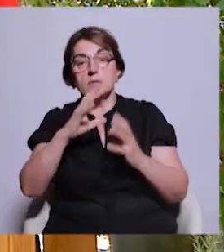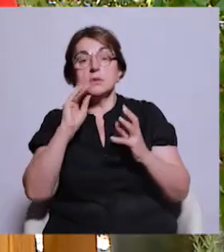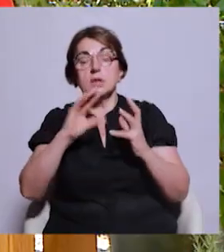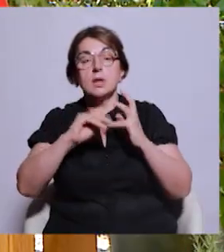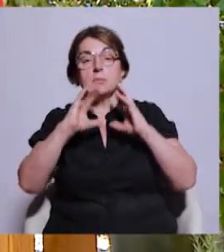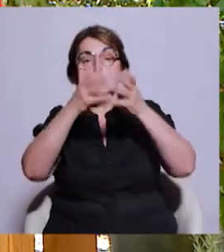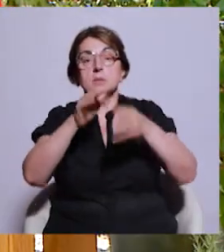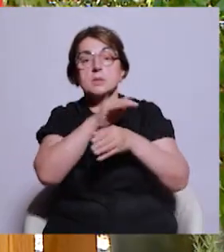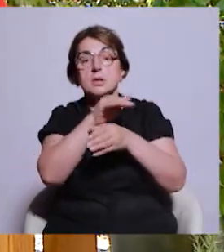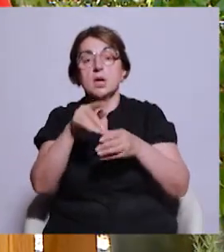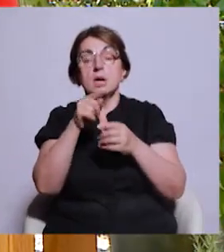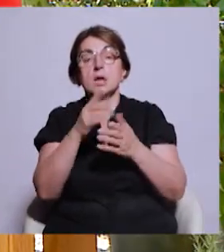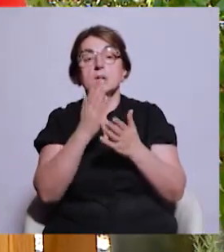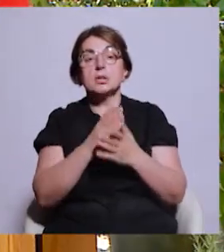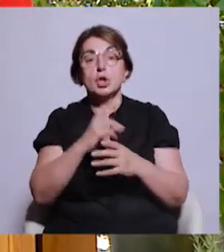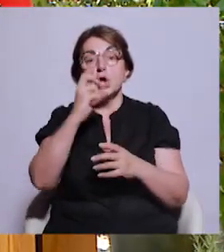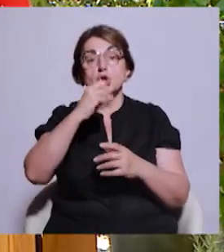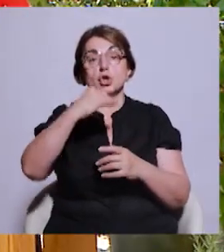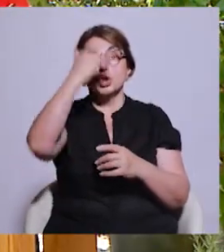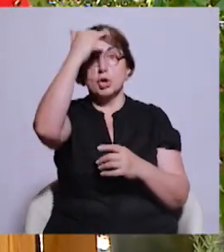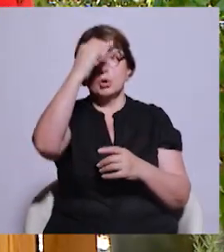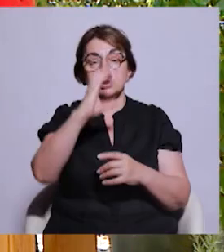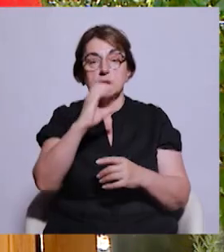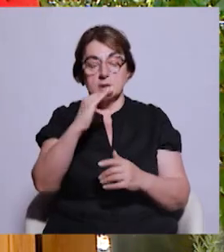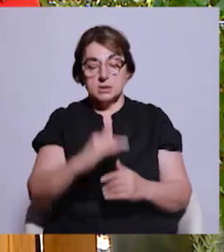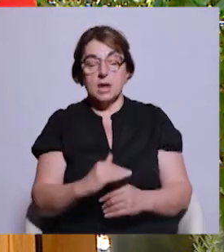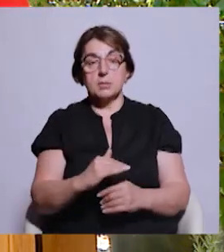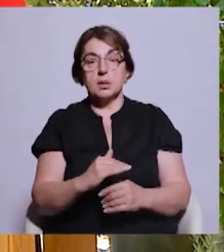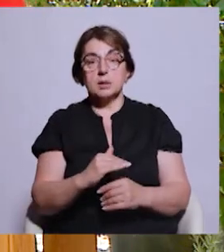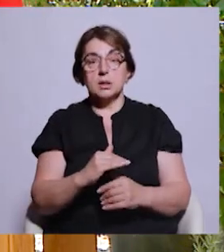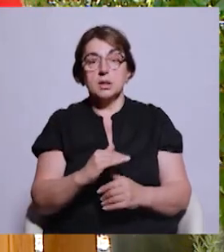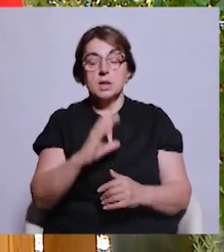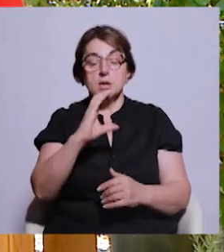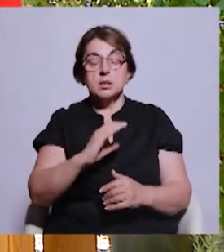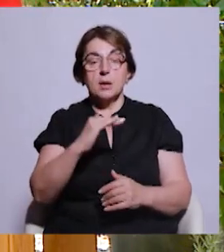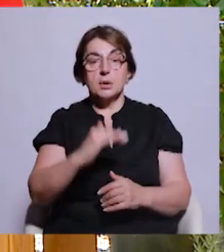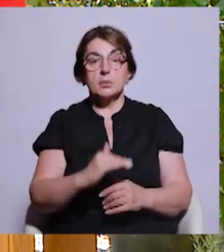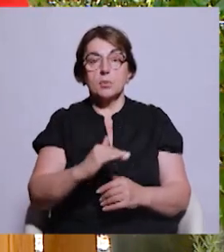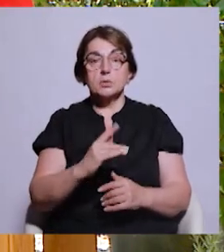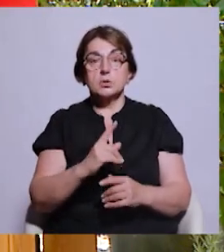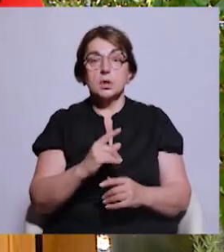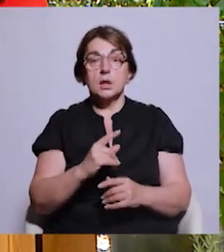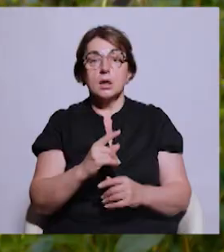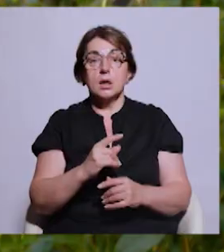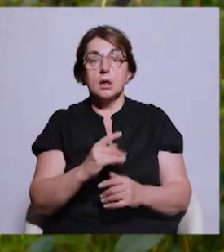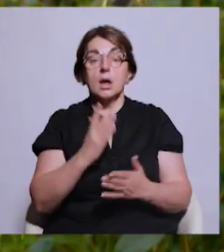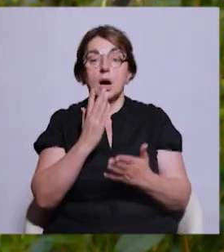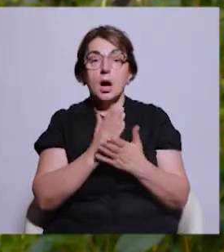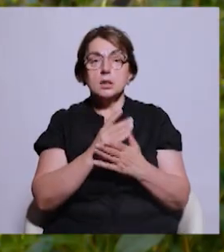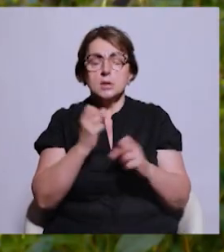ადგილები დედამიწის ზედაპირის მიერ და ეს ხდება ჩრდილოეთით და სამხრეთით. სამხრეთ პოლუსი